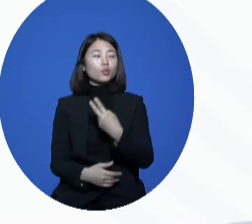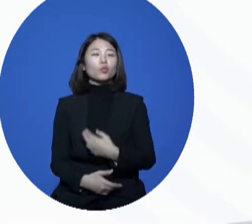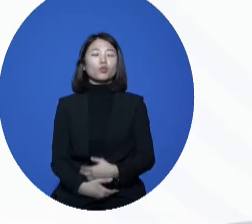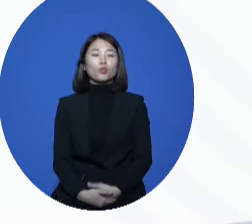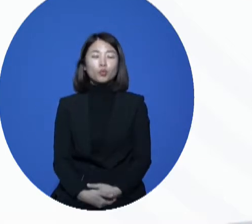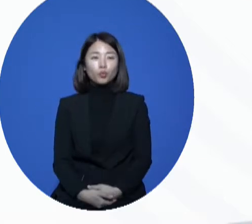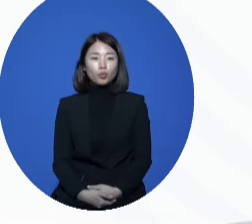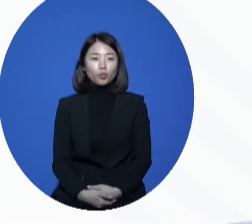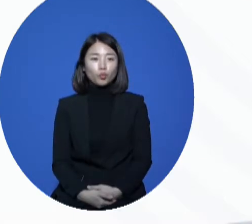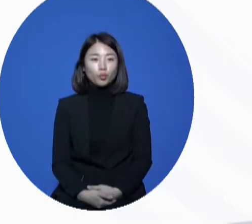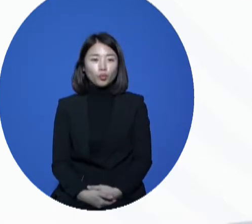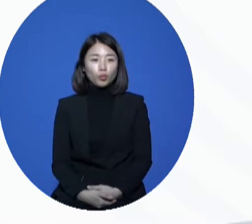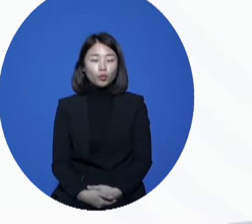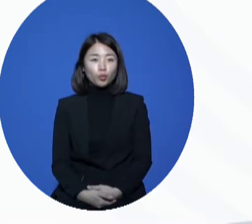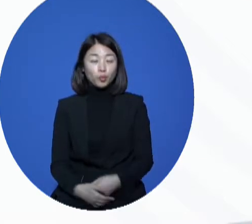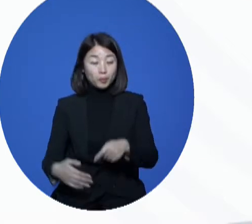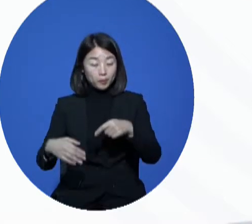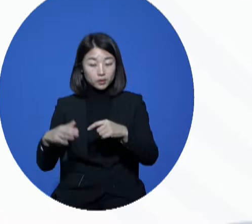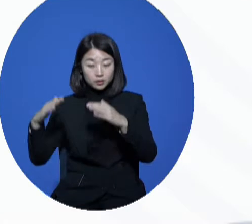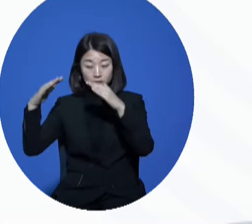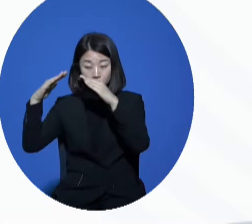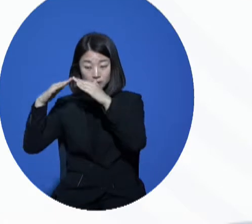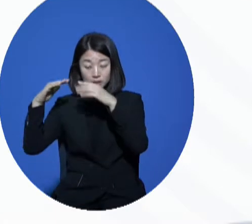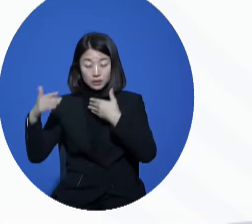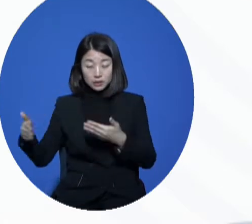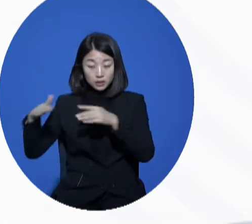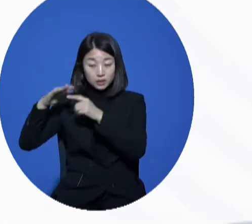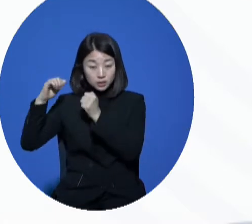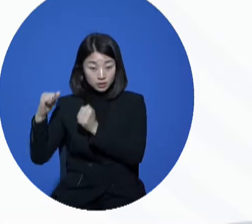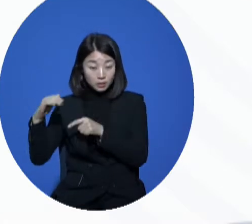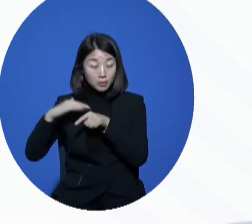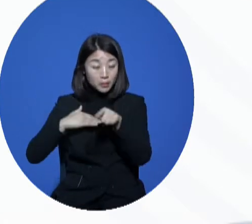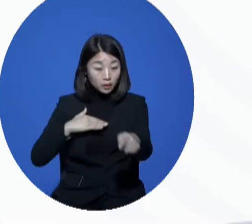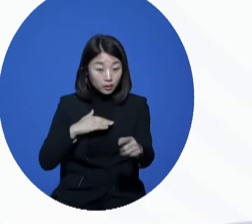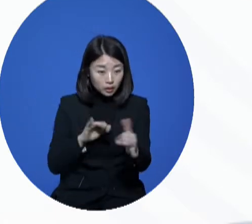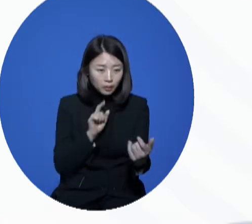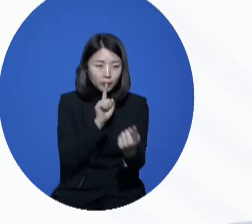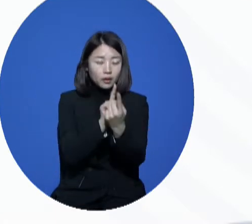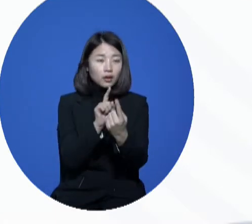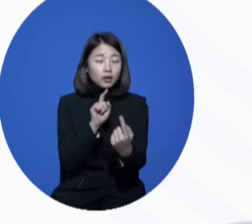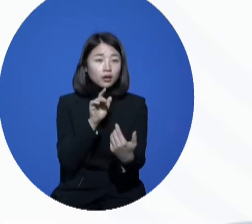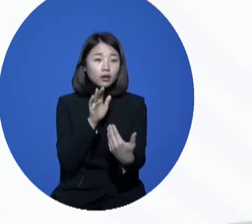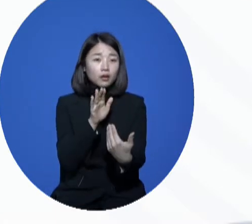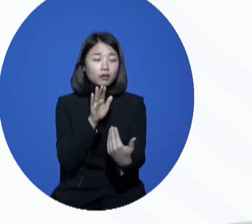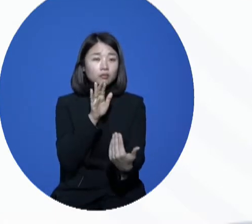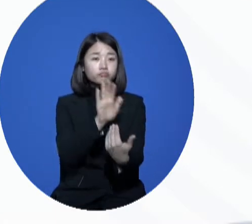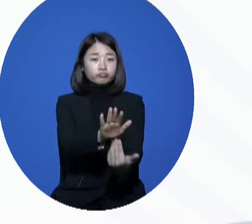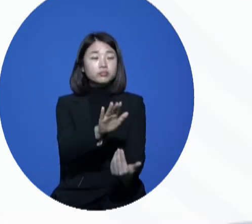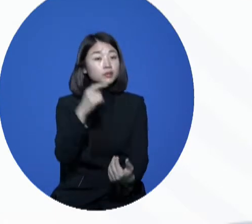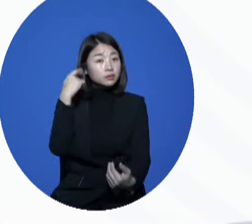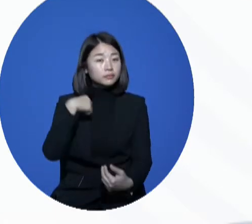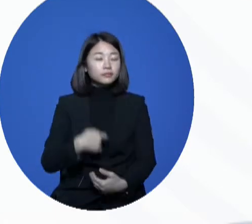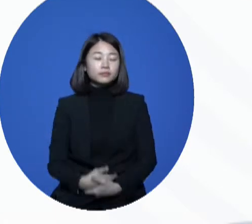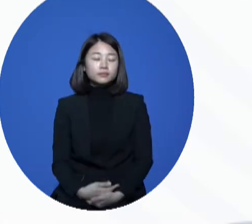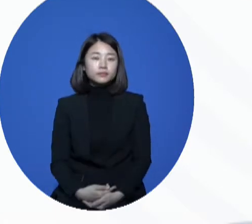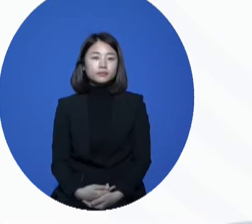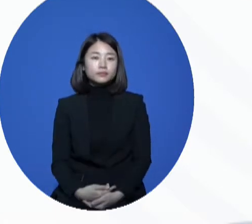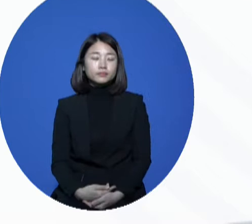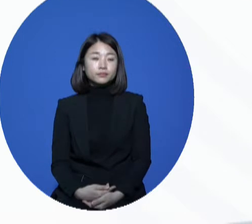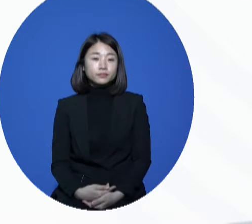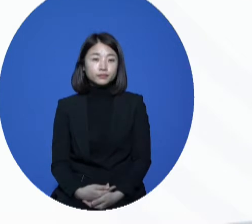시설 바깥에 있는 사람들은 시설 내에 거주자들을 만날 수가 없었습니다.